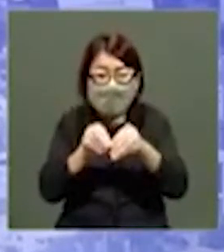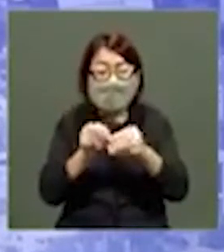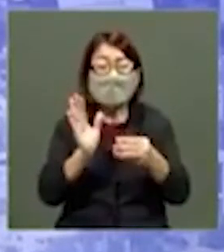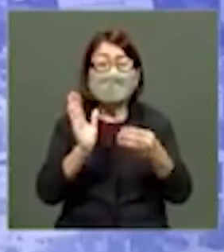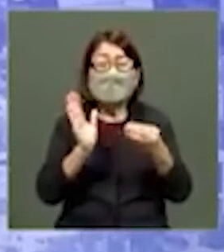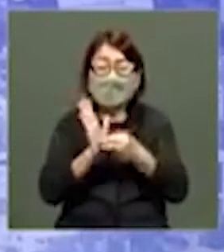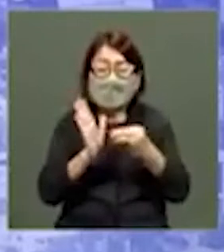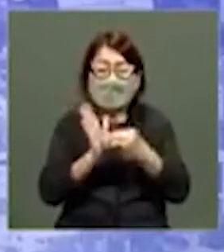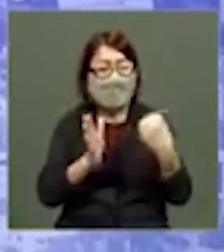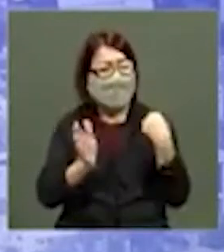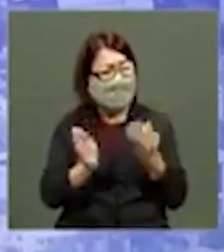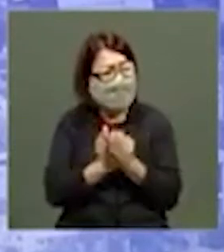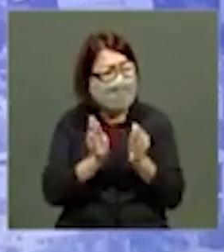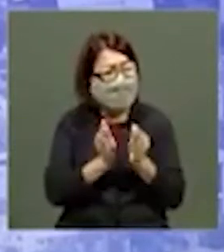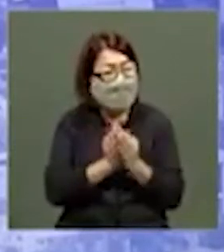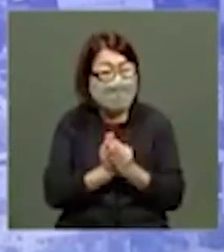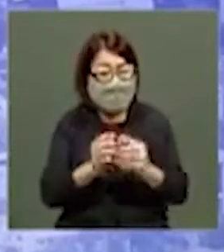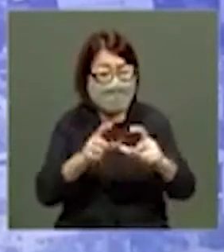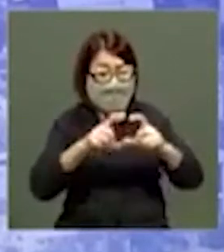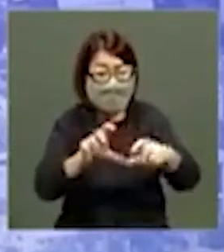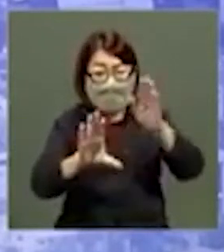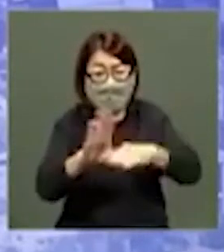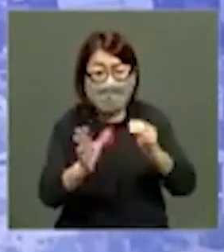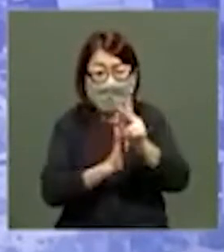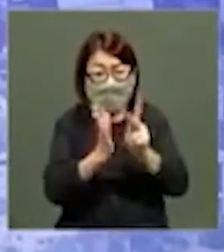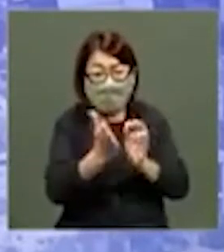าวเนี่ยทั้งอันนี้ที่ถูกกฎหมายก่อนนะครับประมาณ